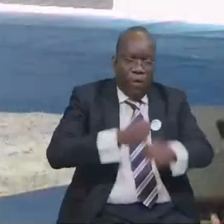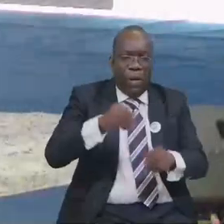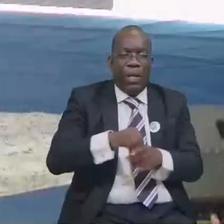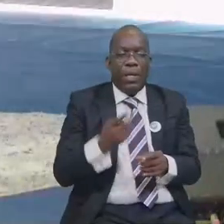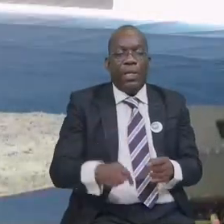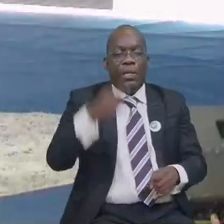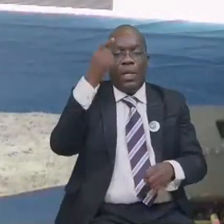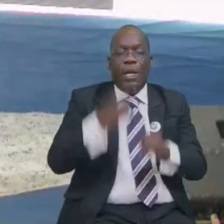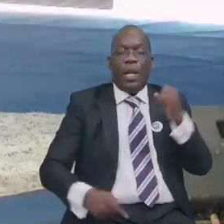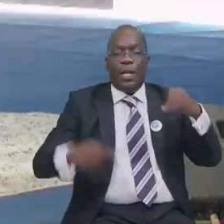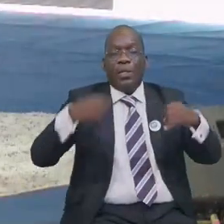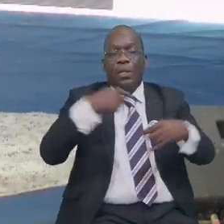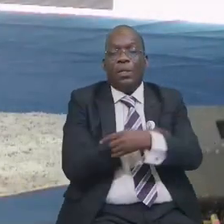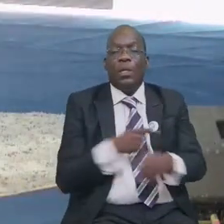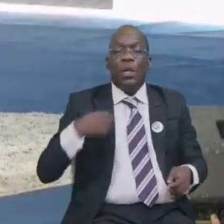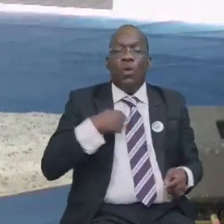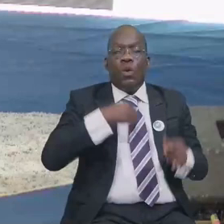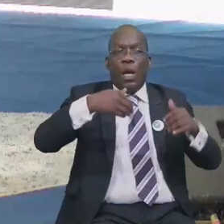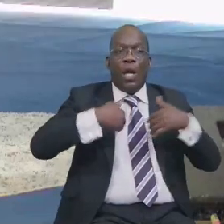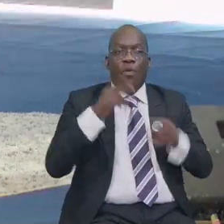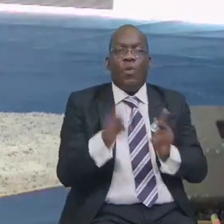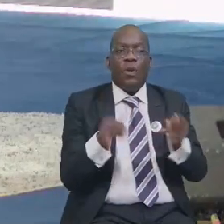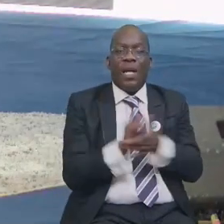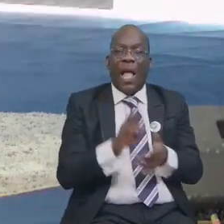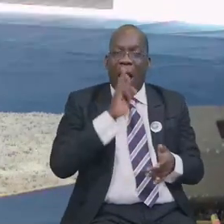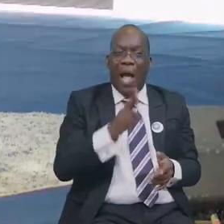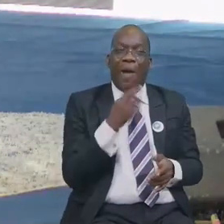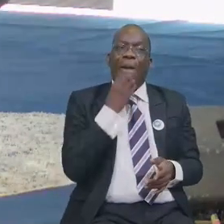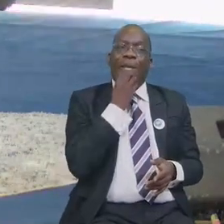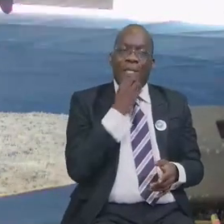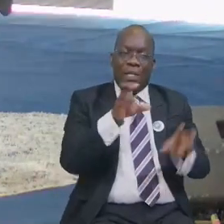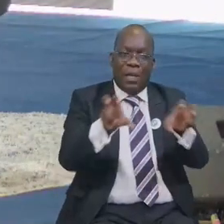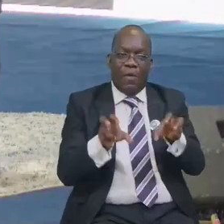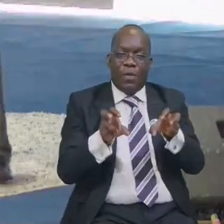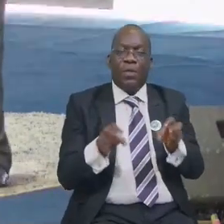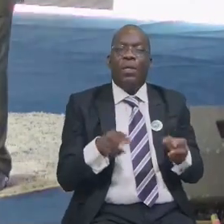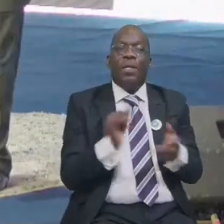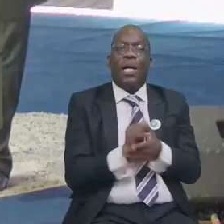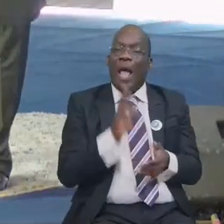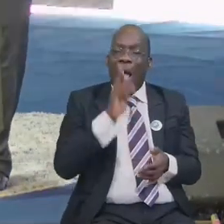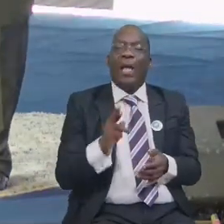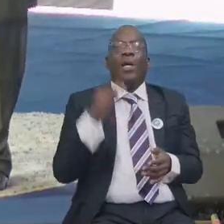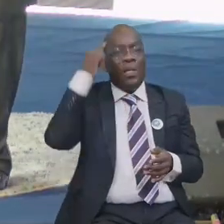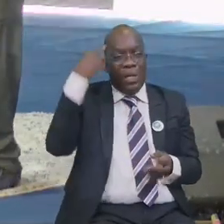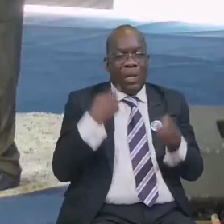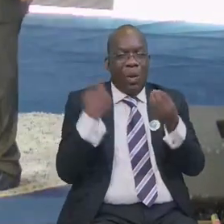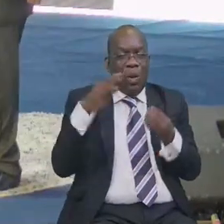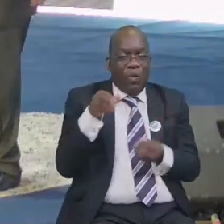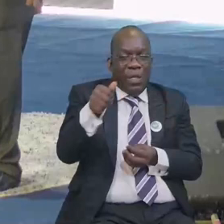nous aurons des gens qui sont égoïstes, égocentriques. Et c'est seulement ce qu'ils